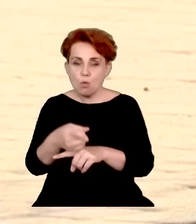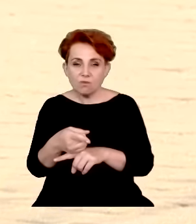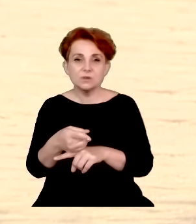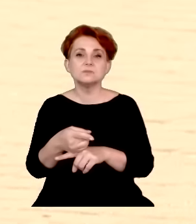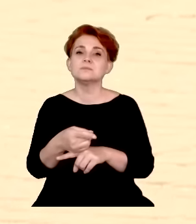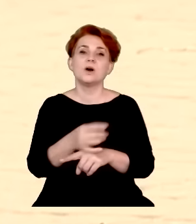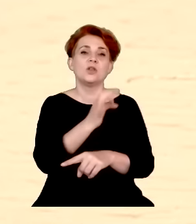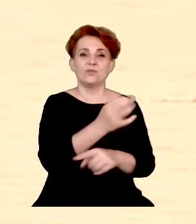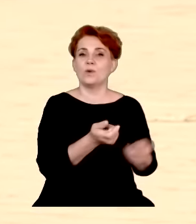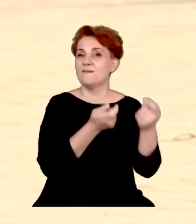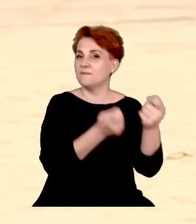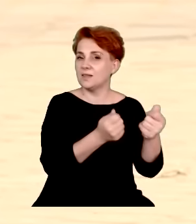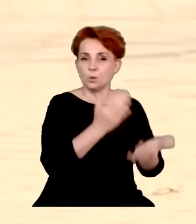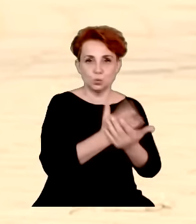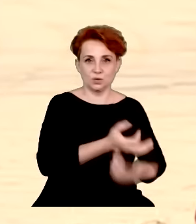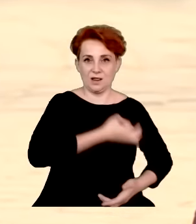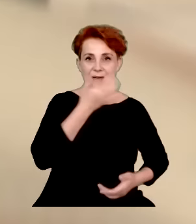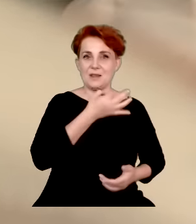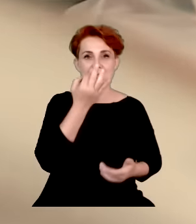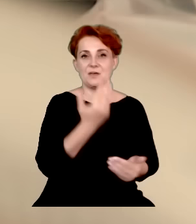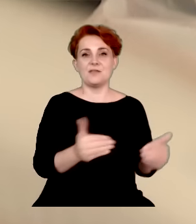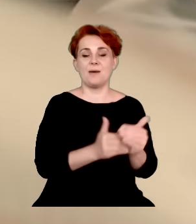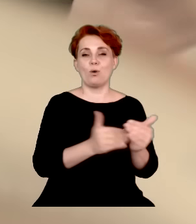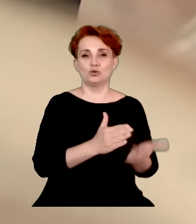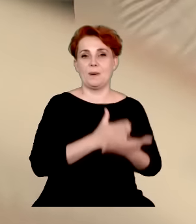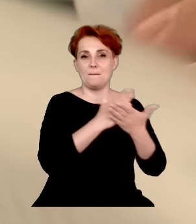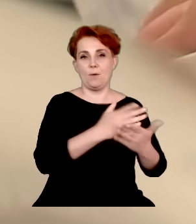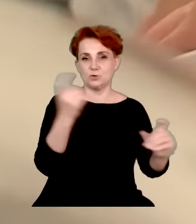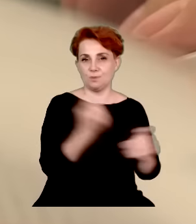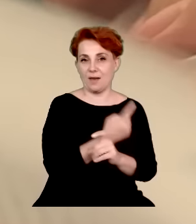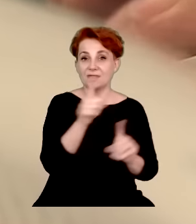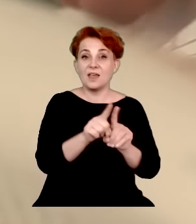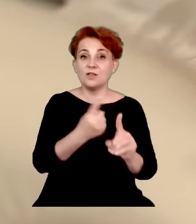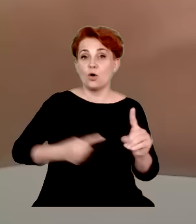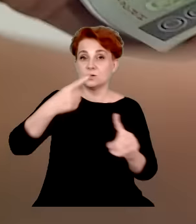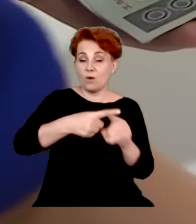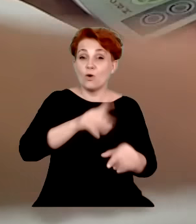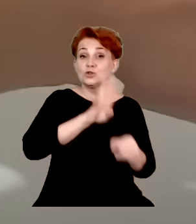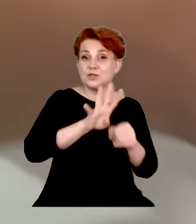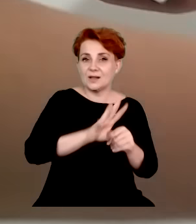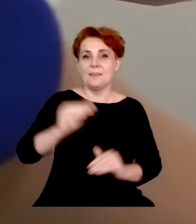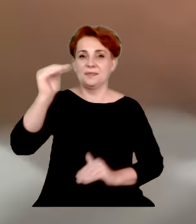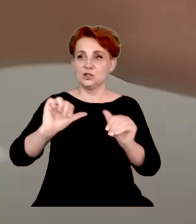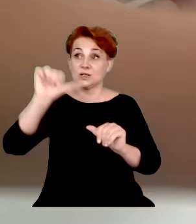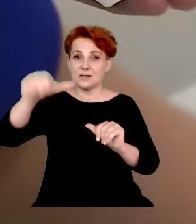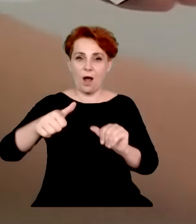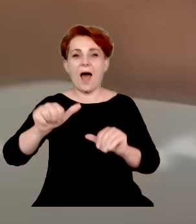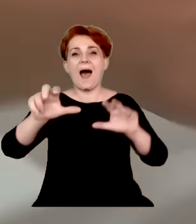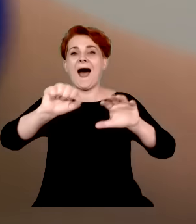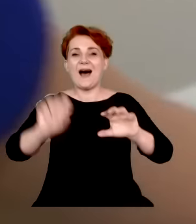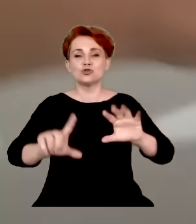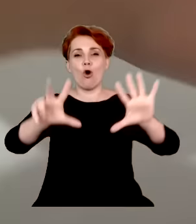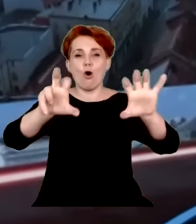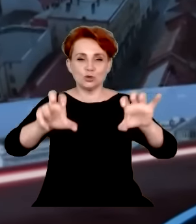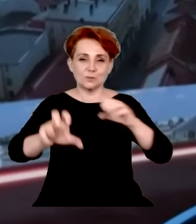stan finansów poprawił się na tyle, że nie wymaga pomocy państwa. Dodatkowo 14 mają być niższe w ubiegłym roku aż o 869